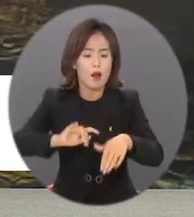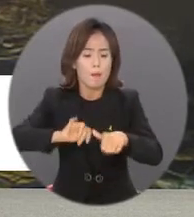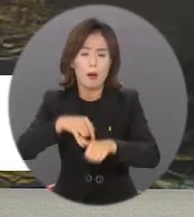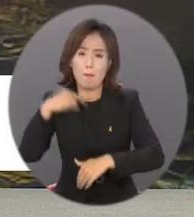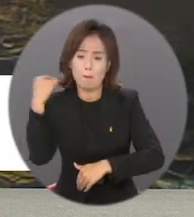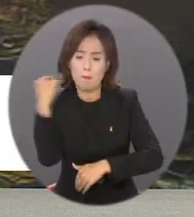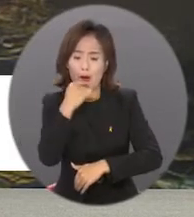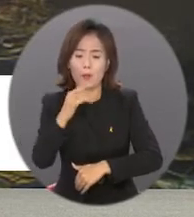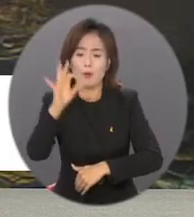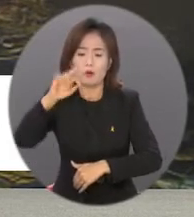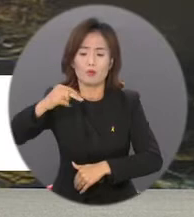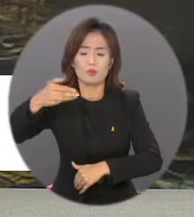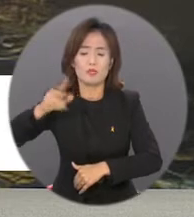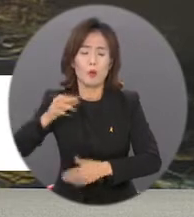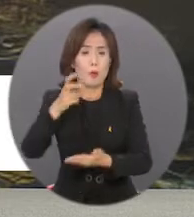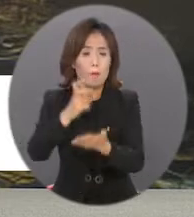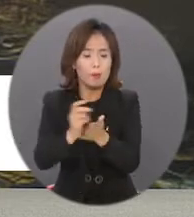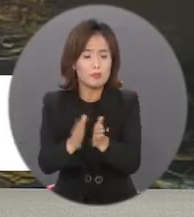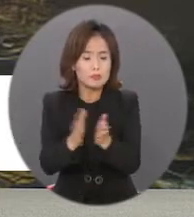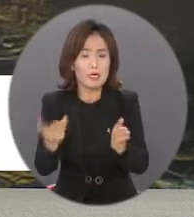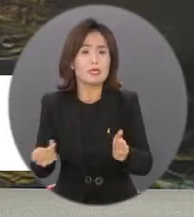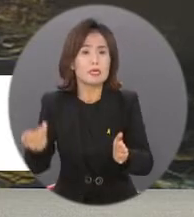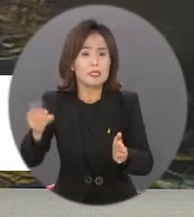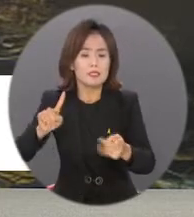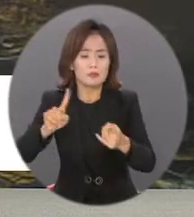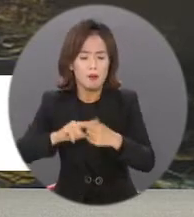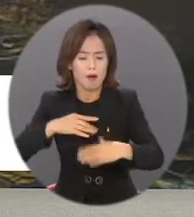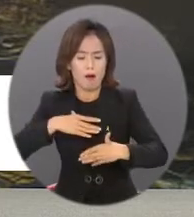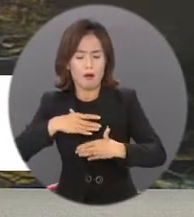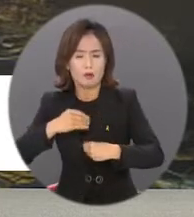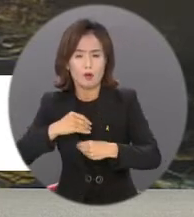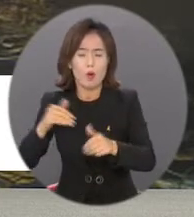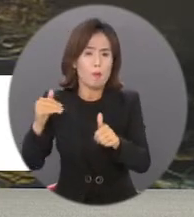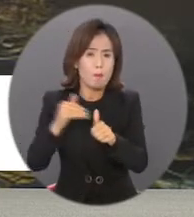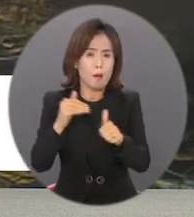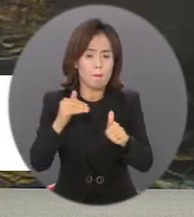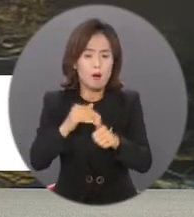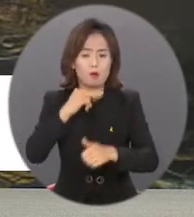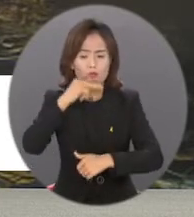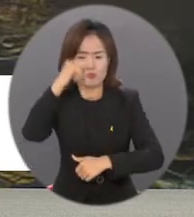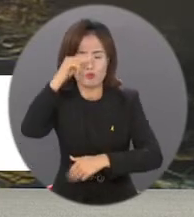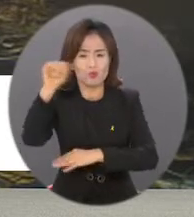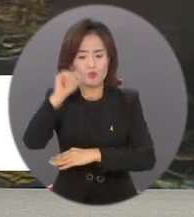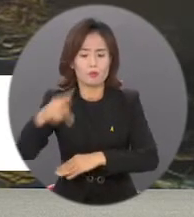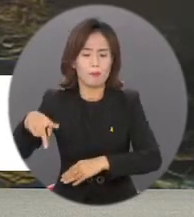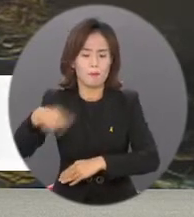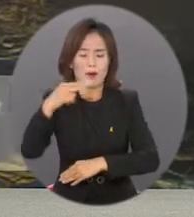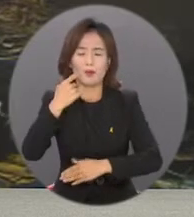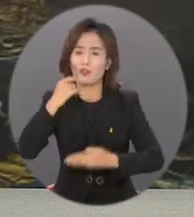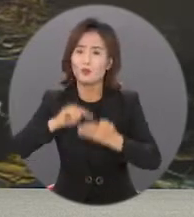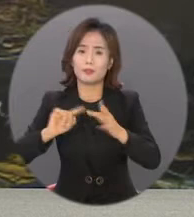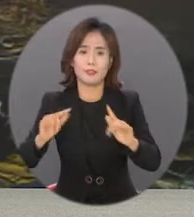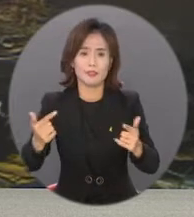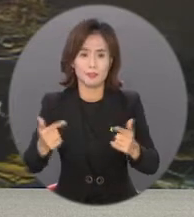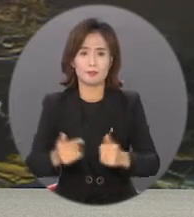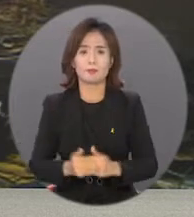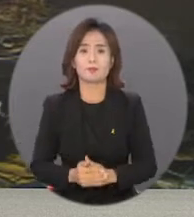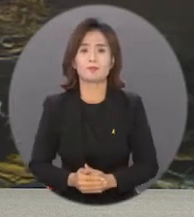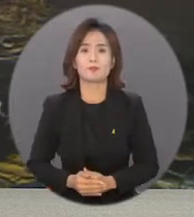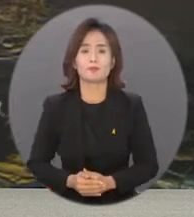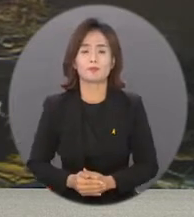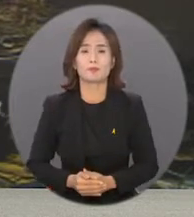강화하는 윤창호 법이 시행됐지만 안전을 위협하는 음주운전은 근절되지 않고 있습니다 이다현 기자가